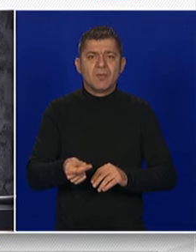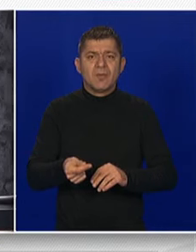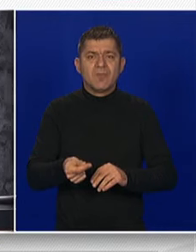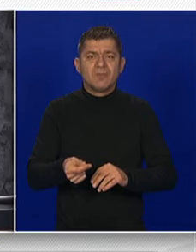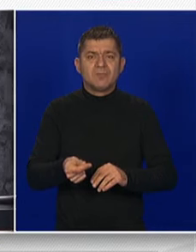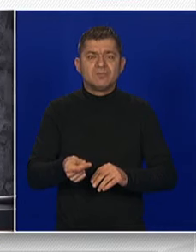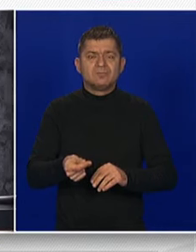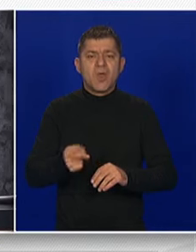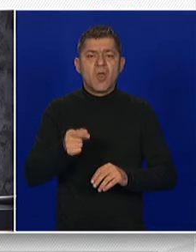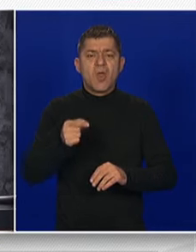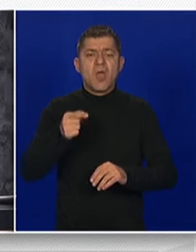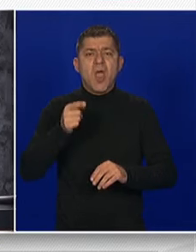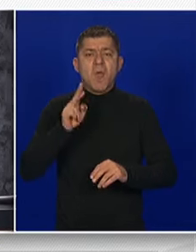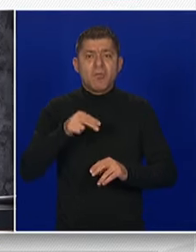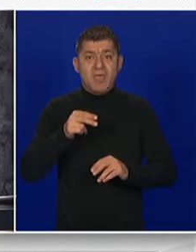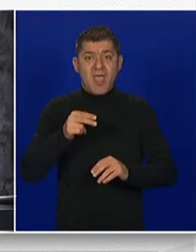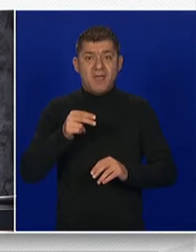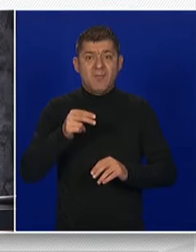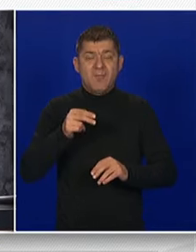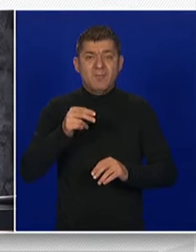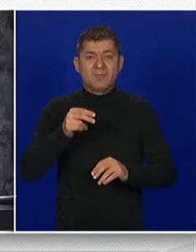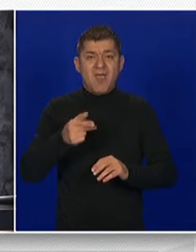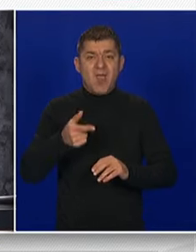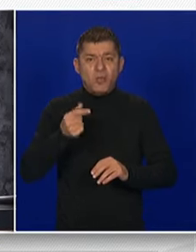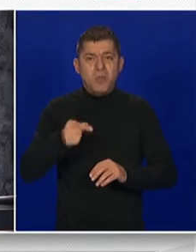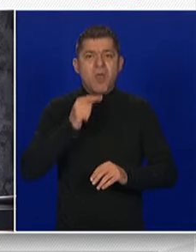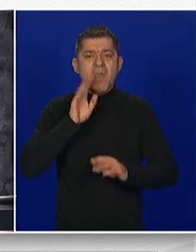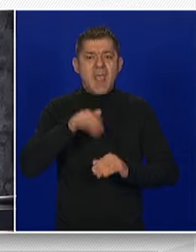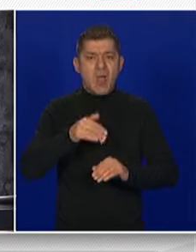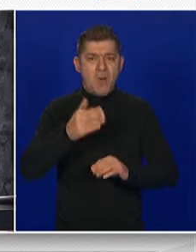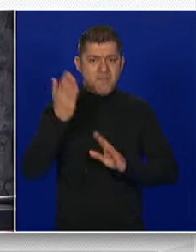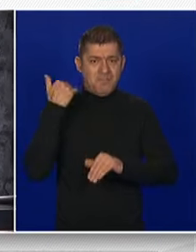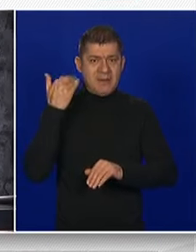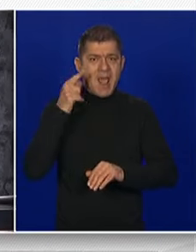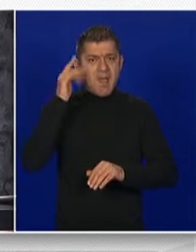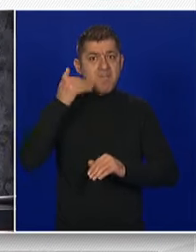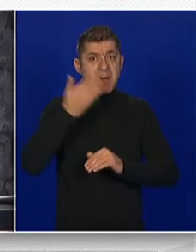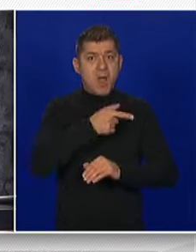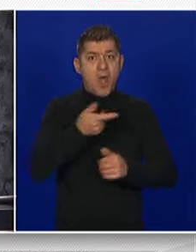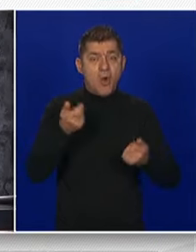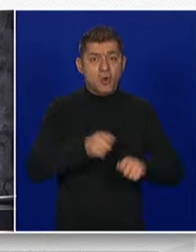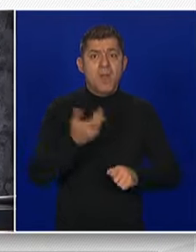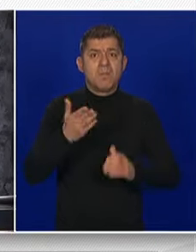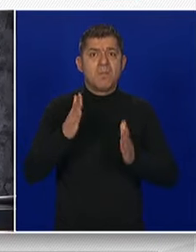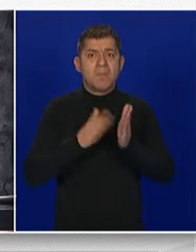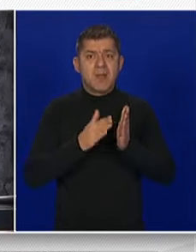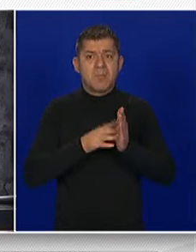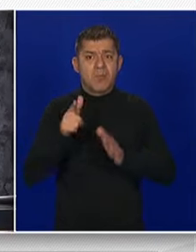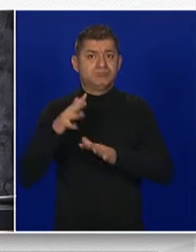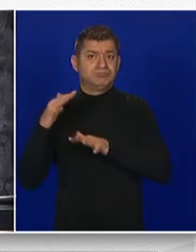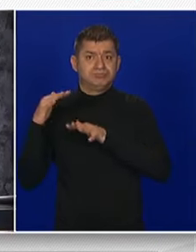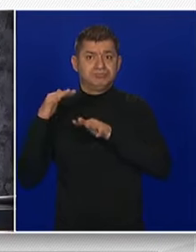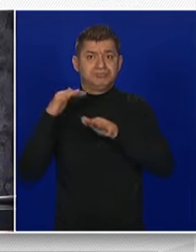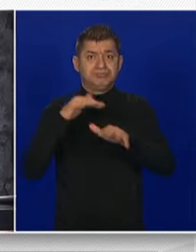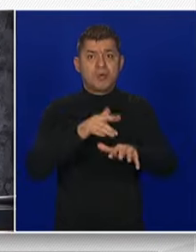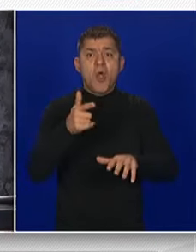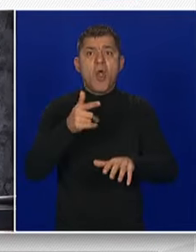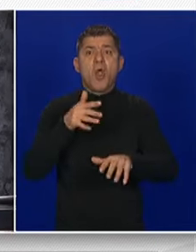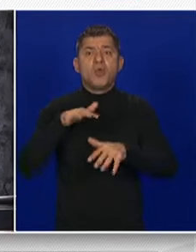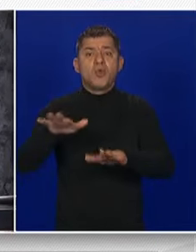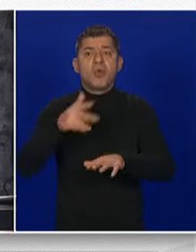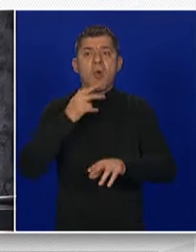upola manje ljudi u trgovinama prema ovim novim odlukama. Dakle, kako će se to, što ako na hrupi, ono, šta s ljudima koji će